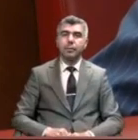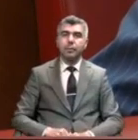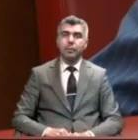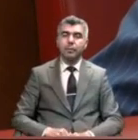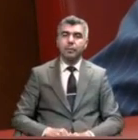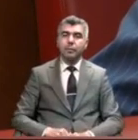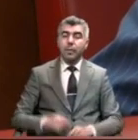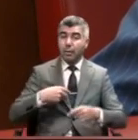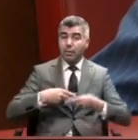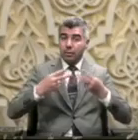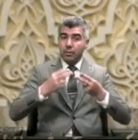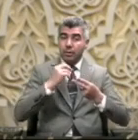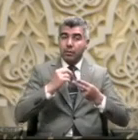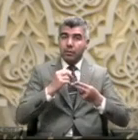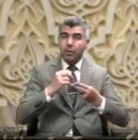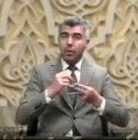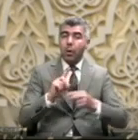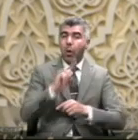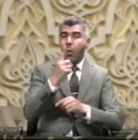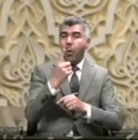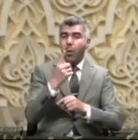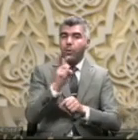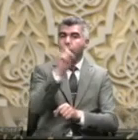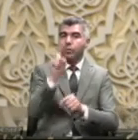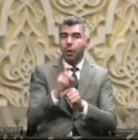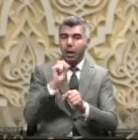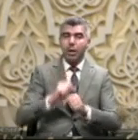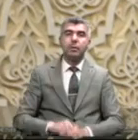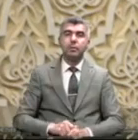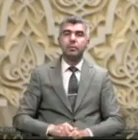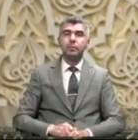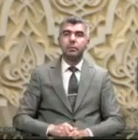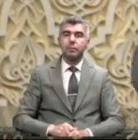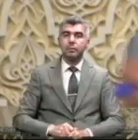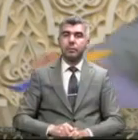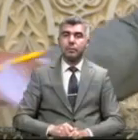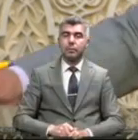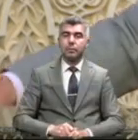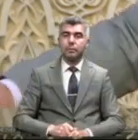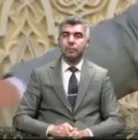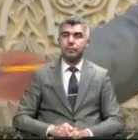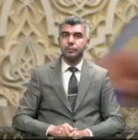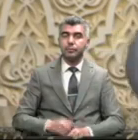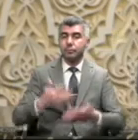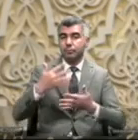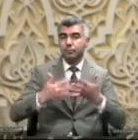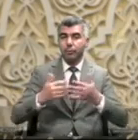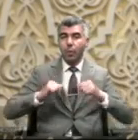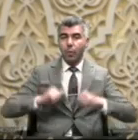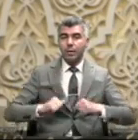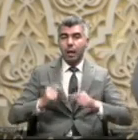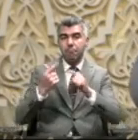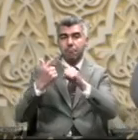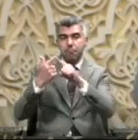واعطي الكلمه لاول متدخل في هذا القطاع فيما يخص وزاره الاقتصاد